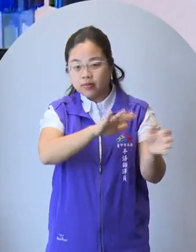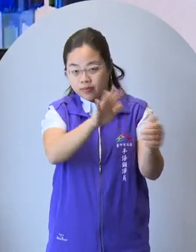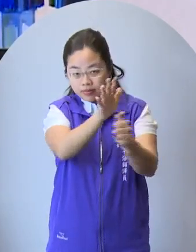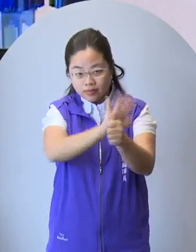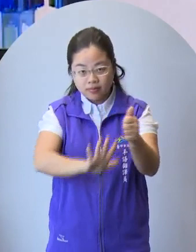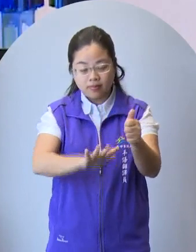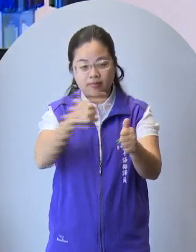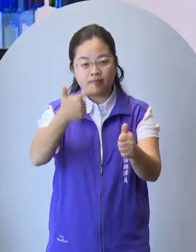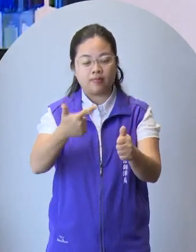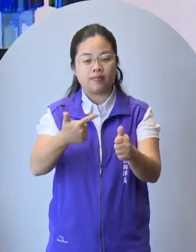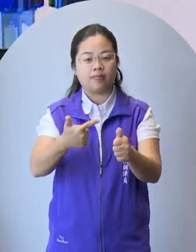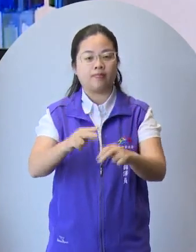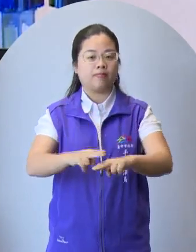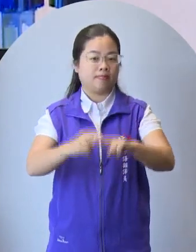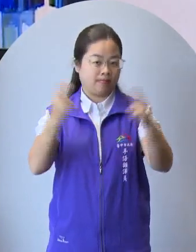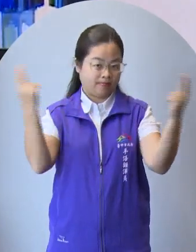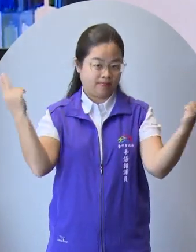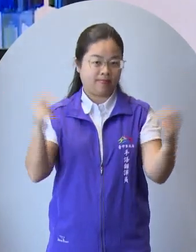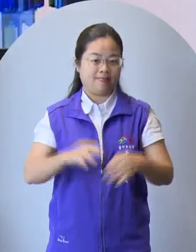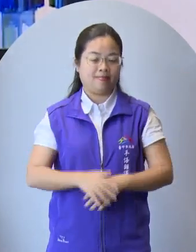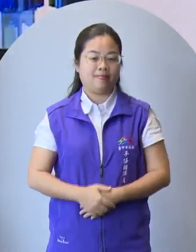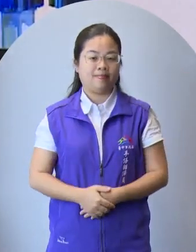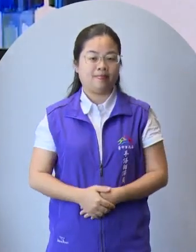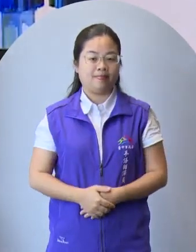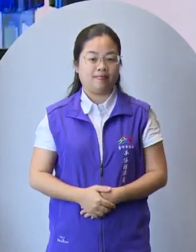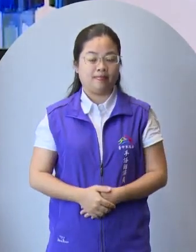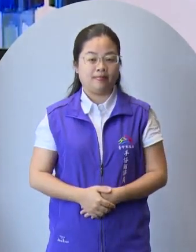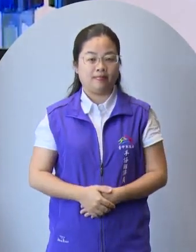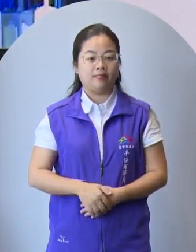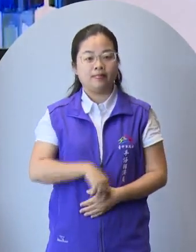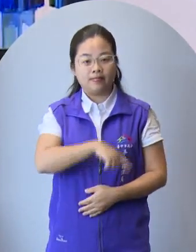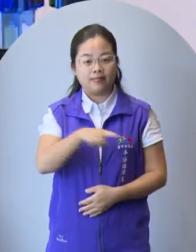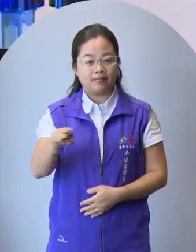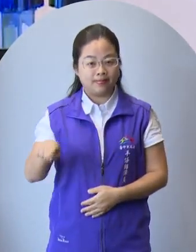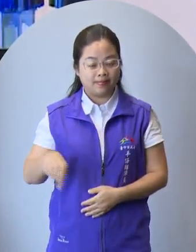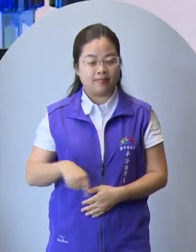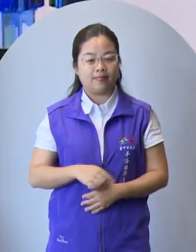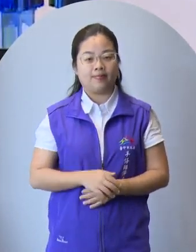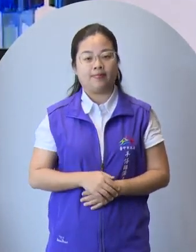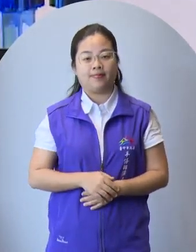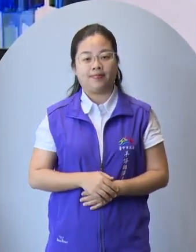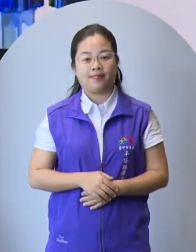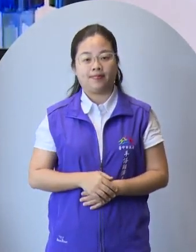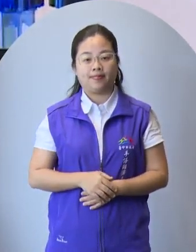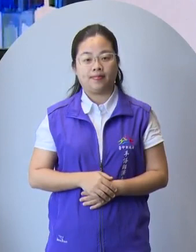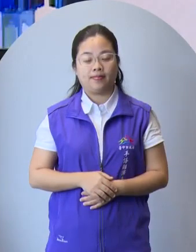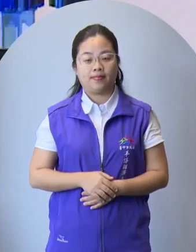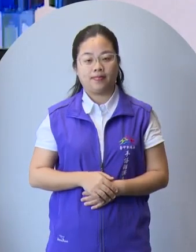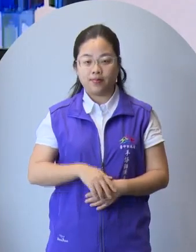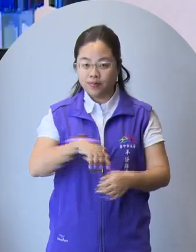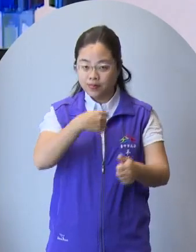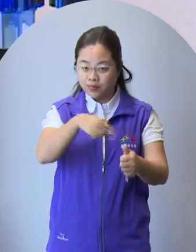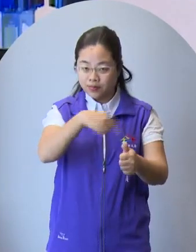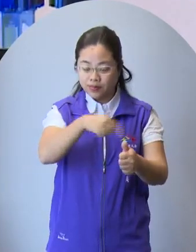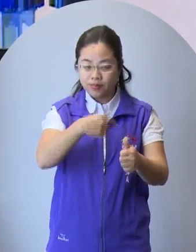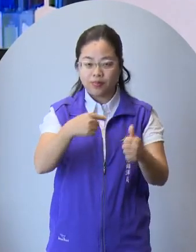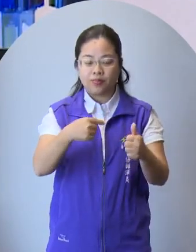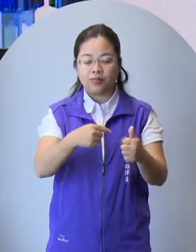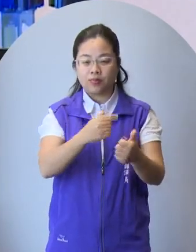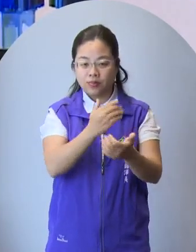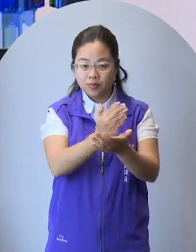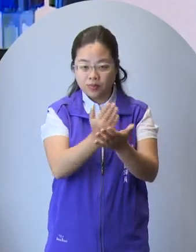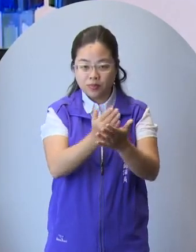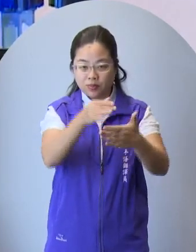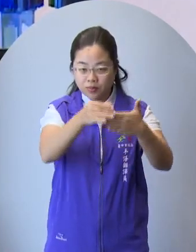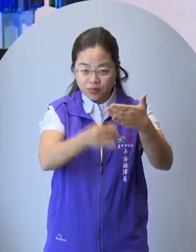几乎已经逐渐解封了，所以呢我们已经把相关的这个指导原则都已经给各个学